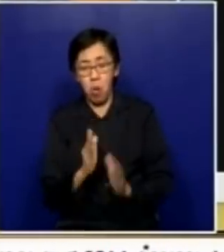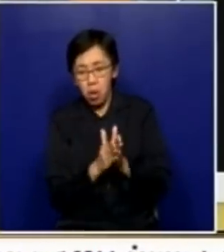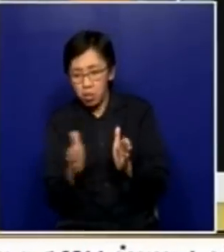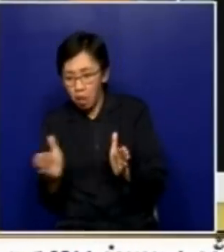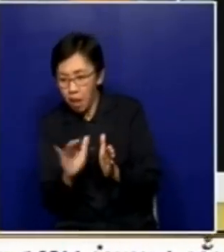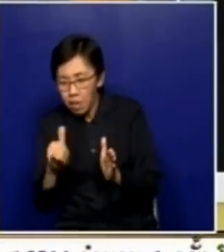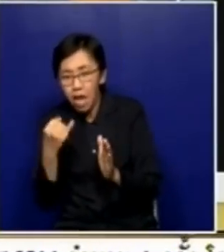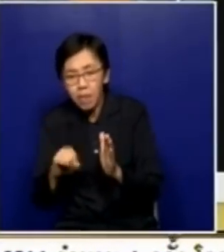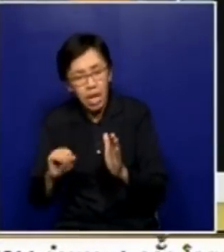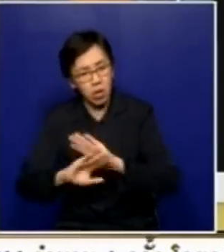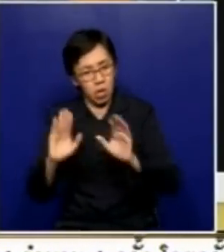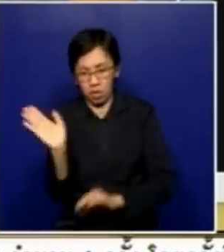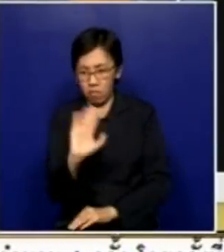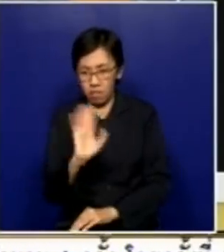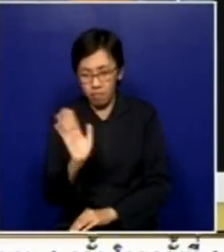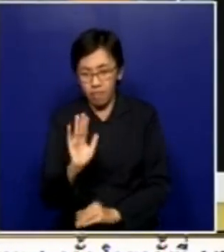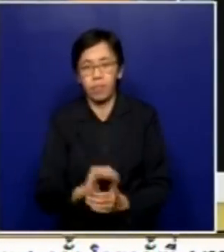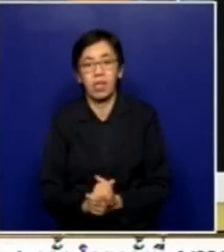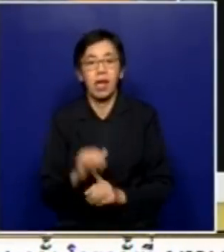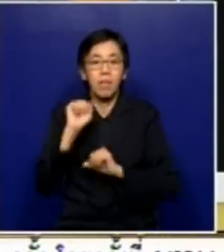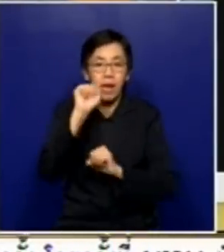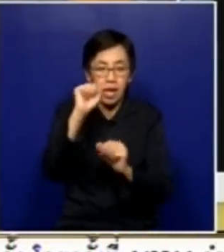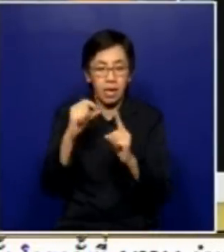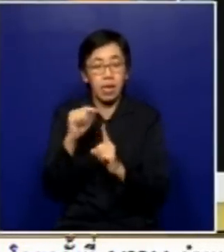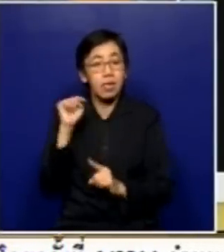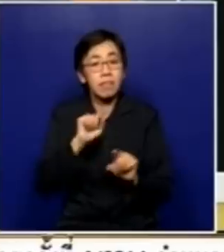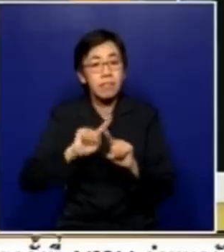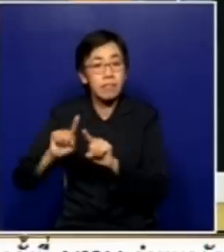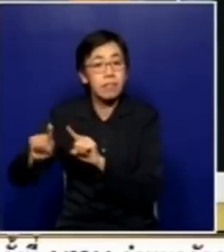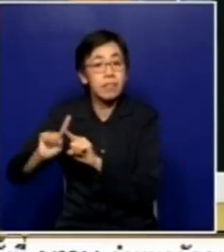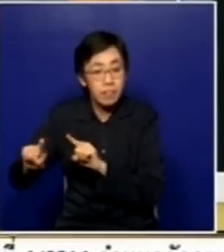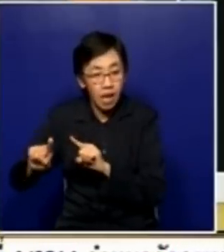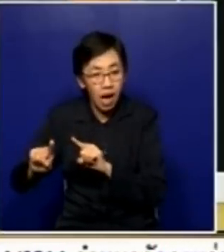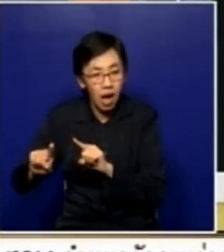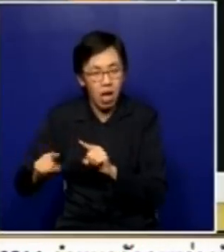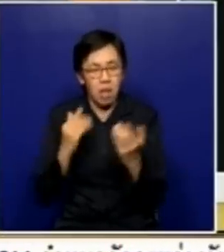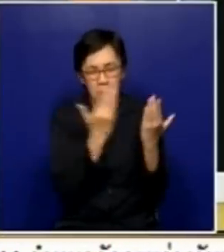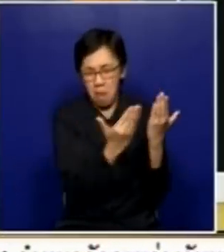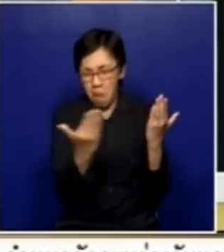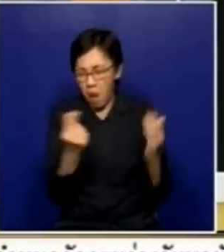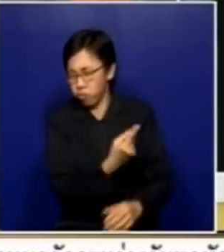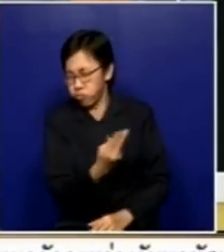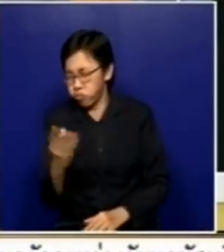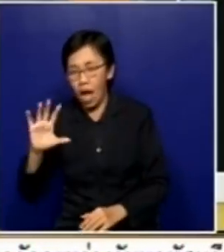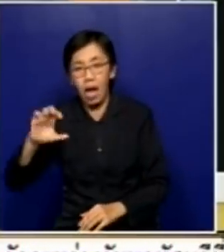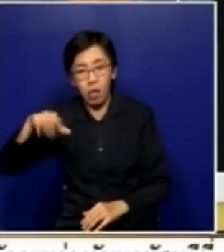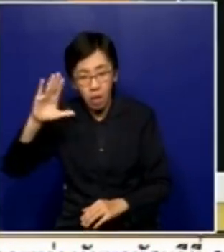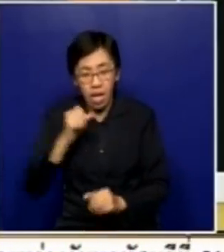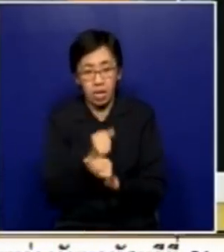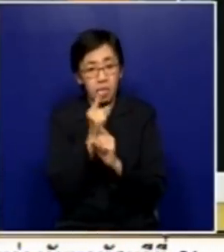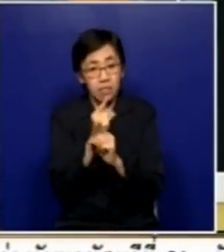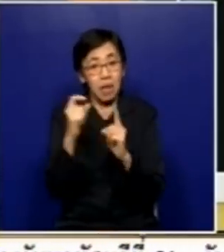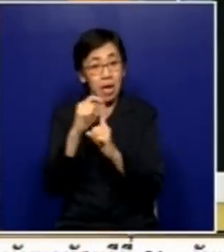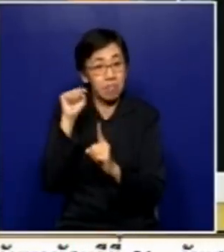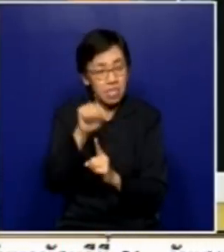คตรวมทั้งคมครองประกาศและคำสั่งที่ออกมา 500 กวาฉบับและการปฏิบัิตามคำสั่งเห่านั้น